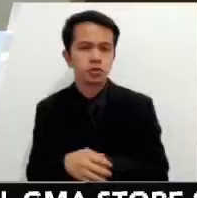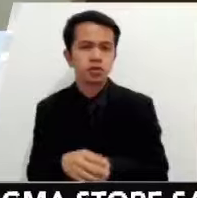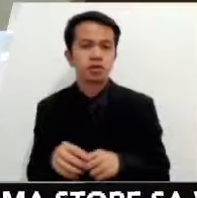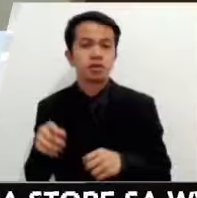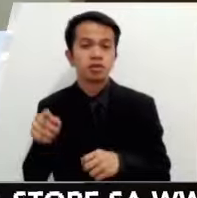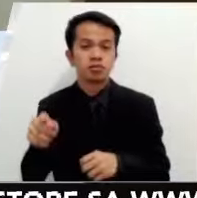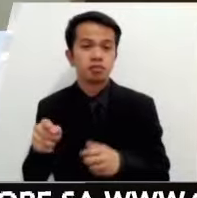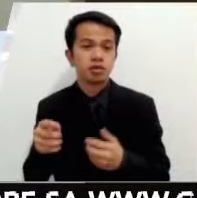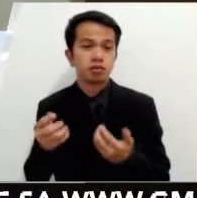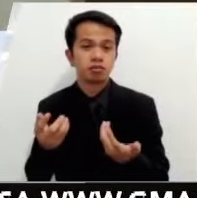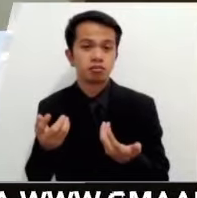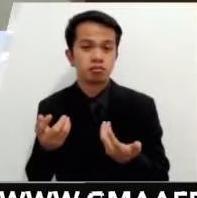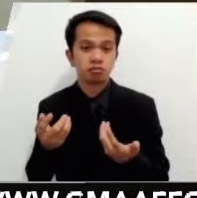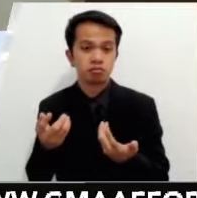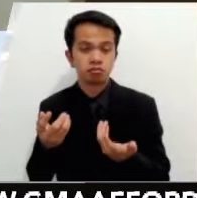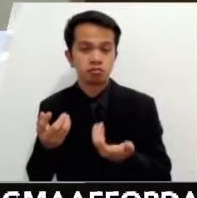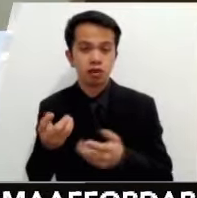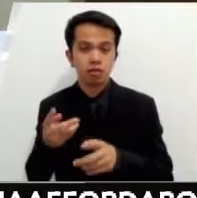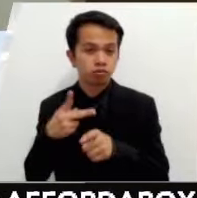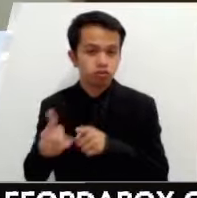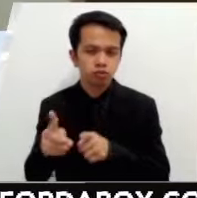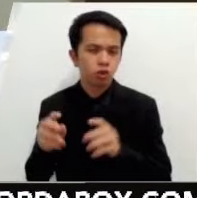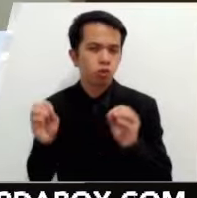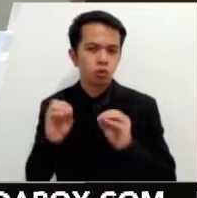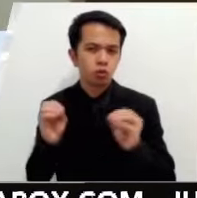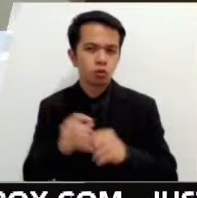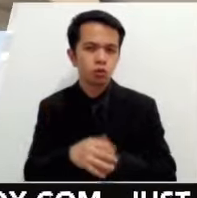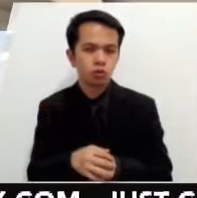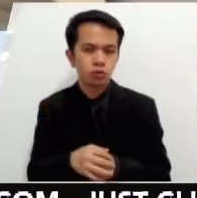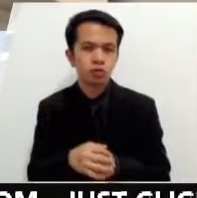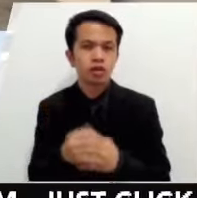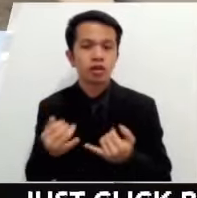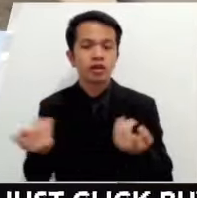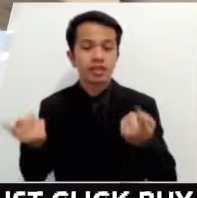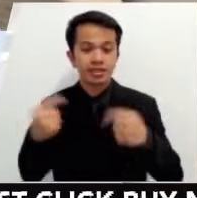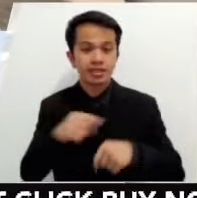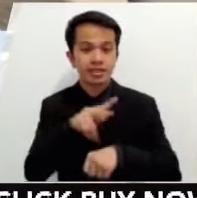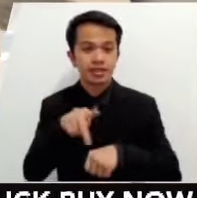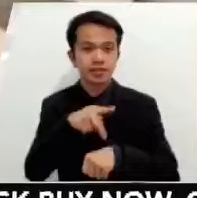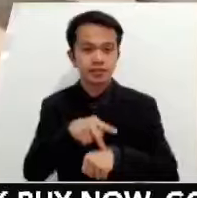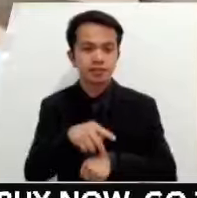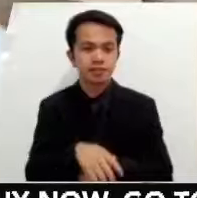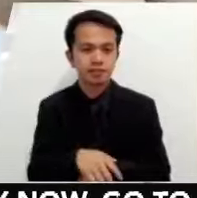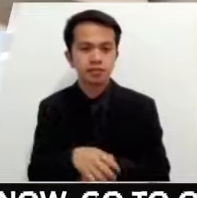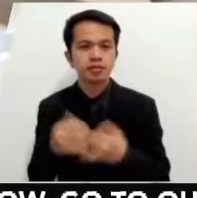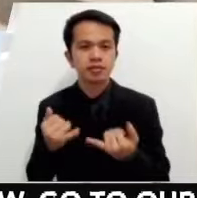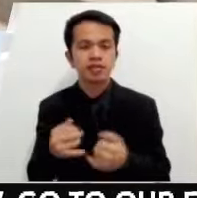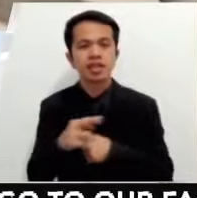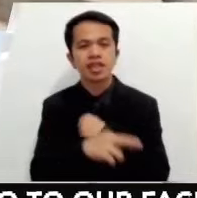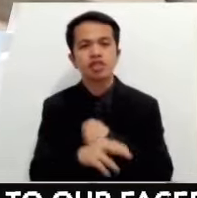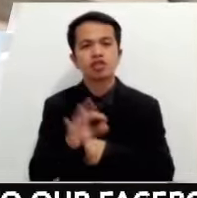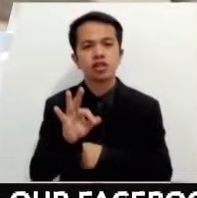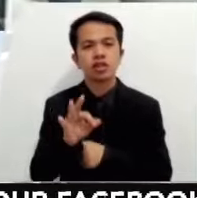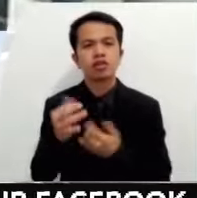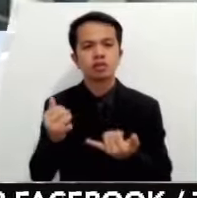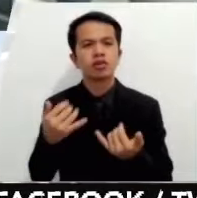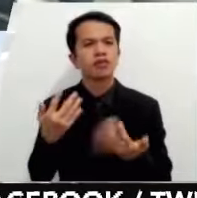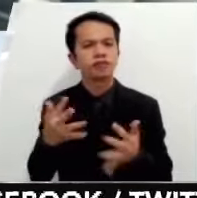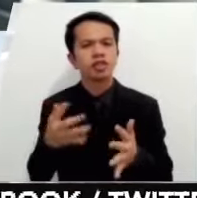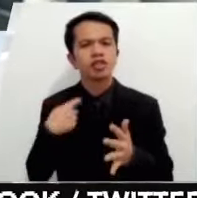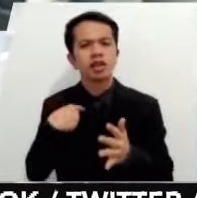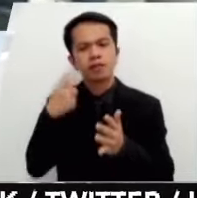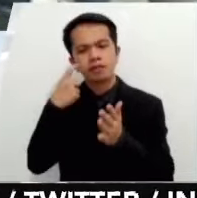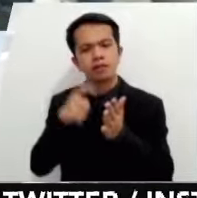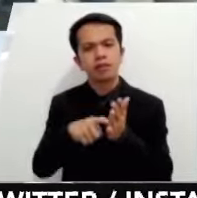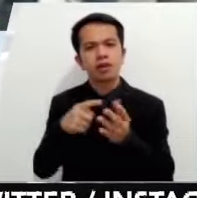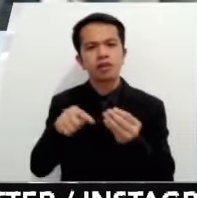na profession ang pagpunta niya dito sa Pilipinas. Ayon sa PNP Region 9, may persons of interest na sila sa kaso ng